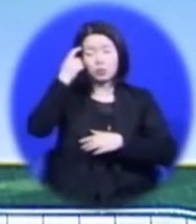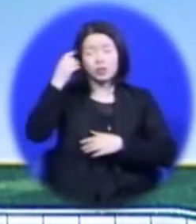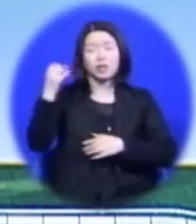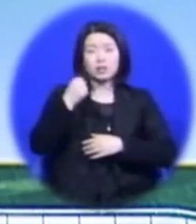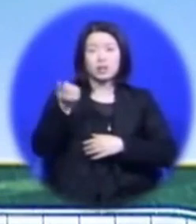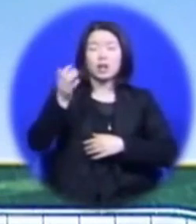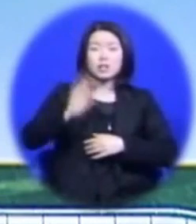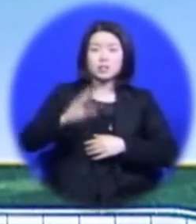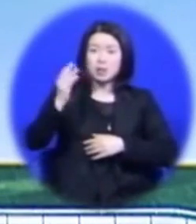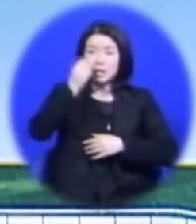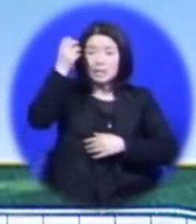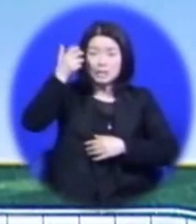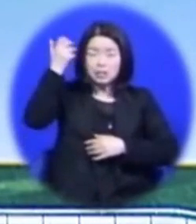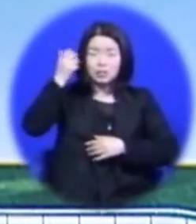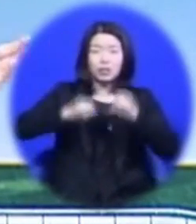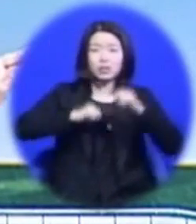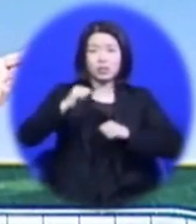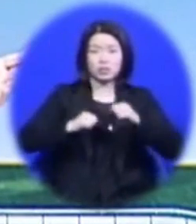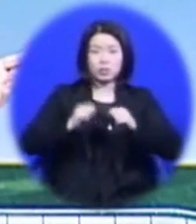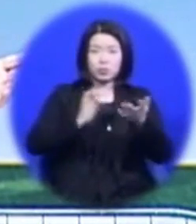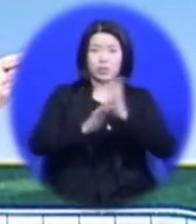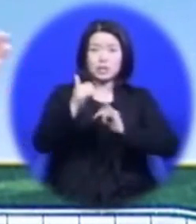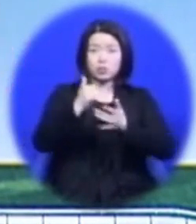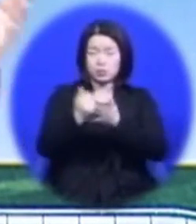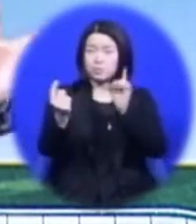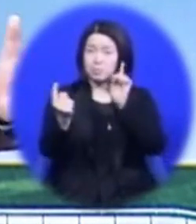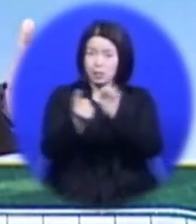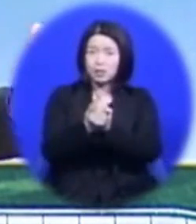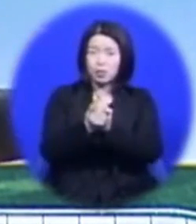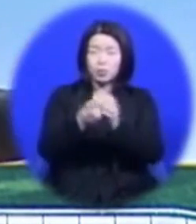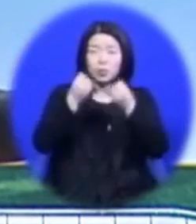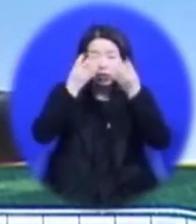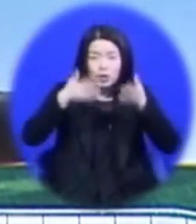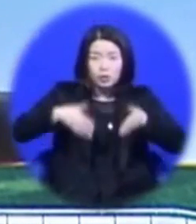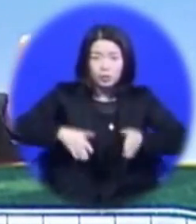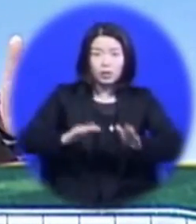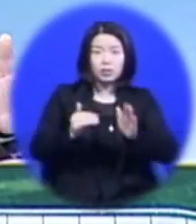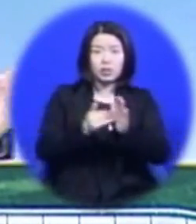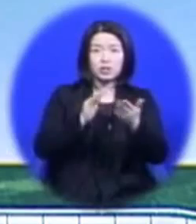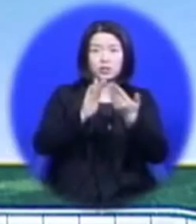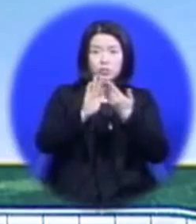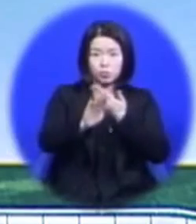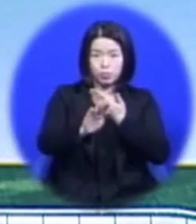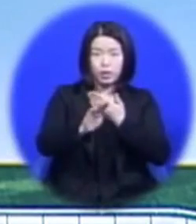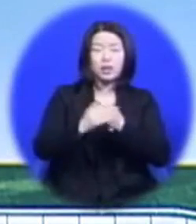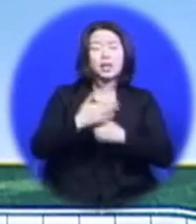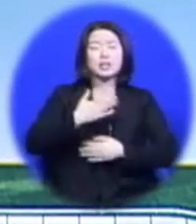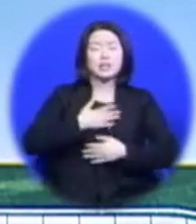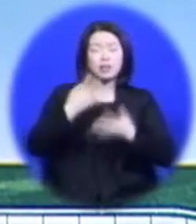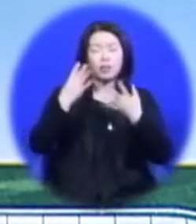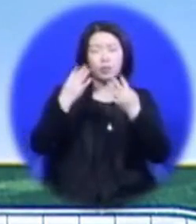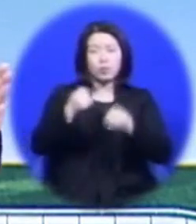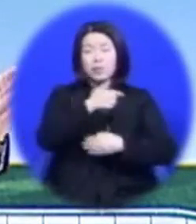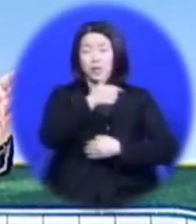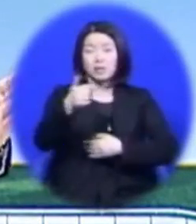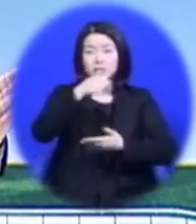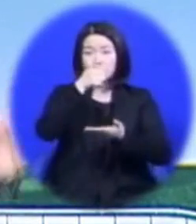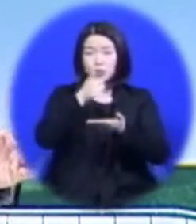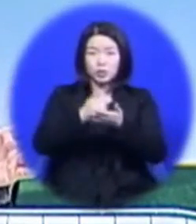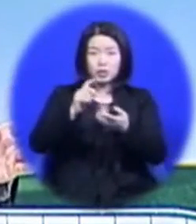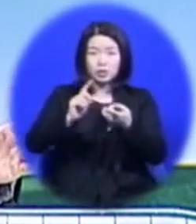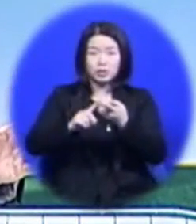역사로 예수님을 만나고 거듭난 다음에 제가 얼마나 큰